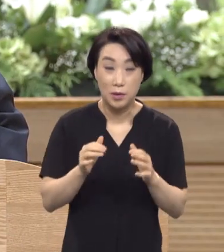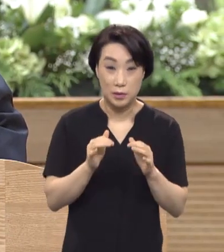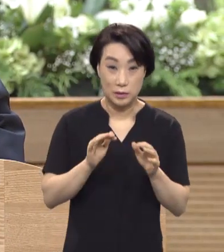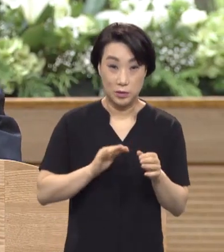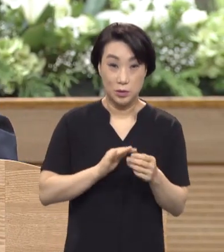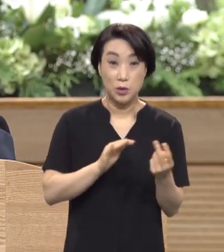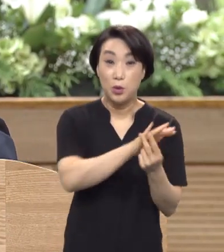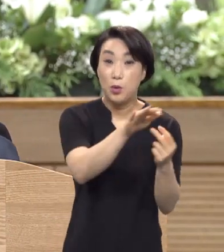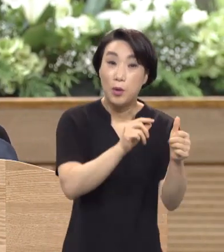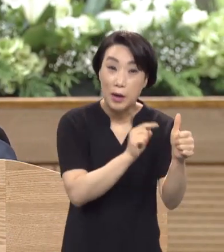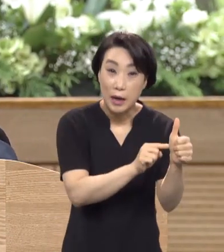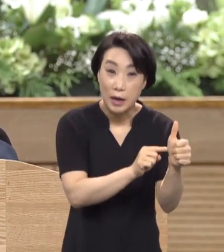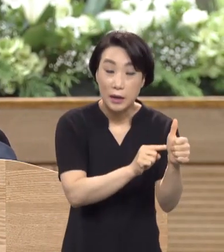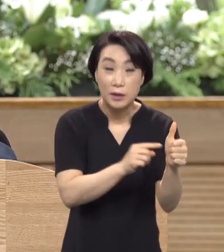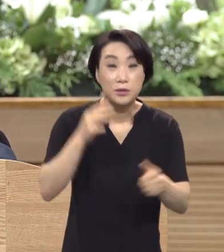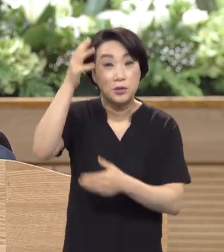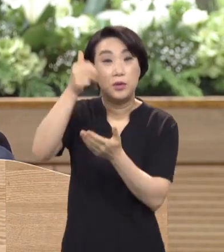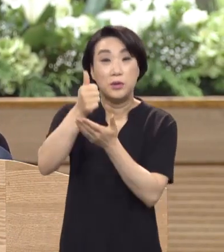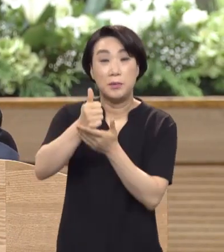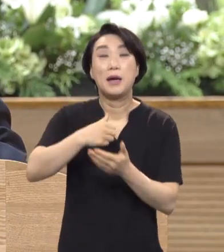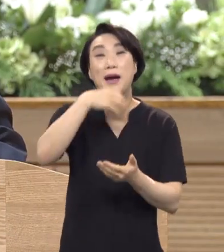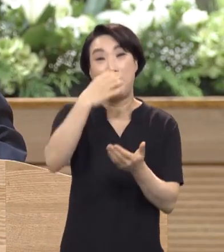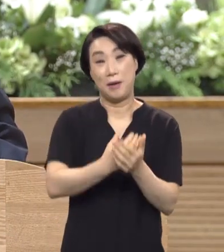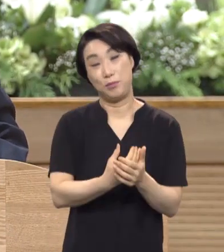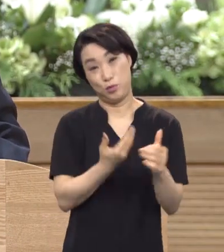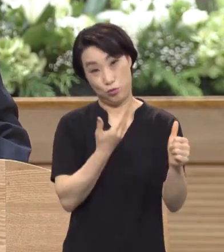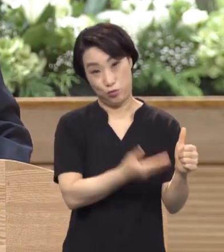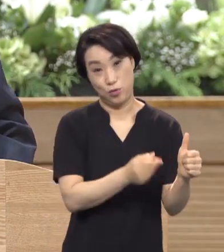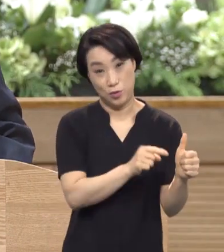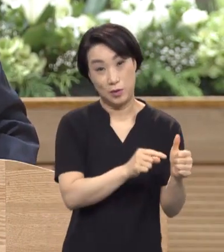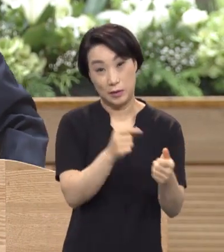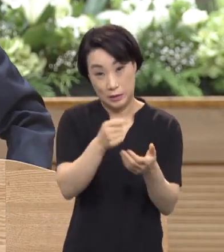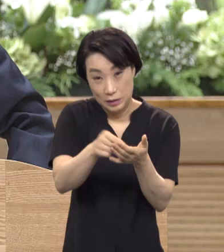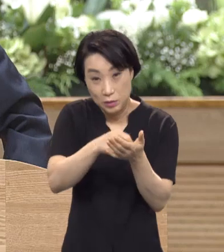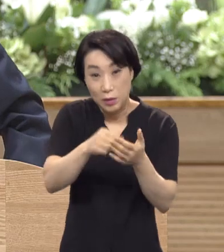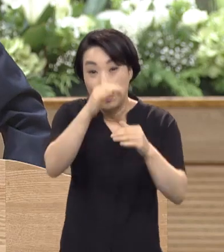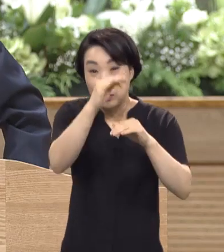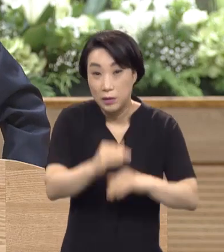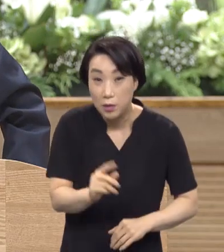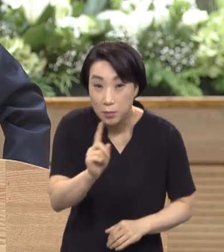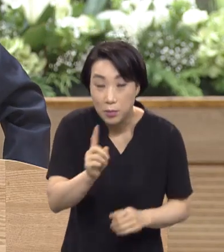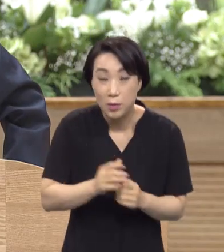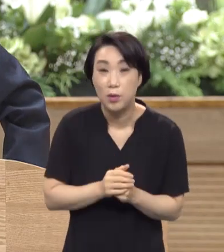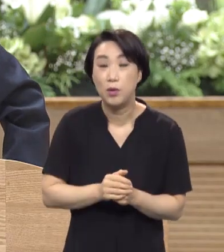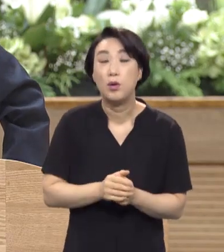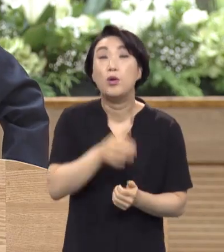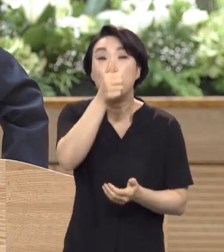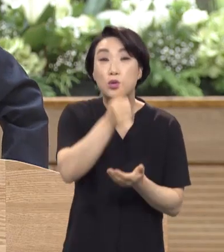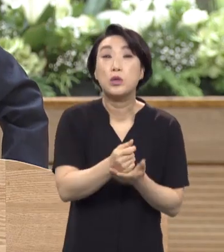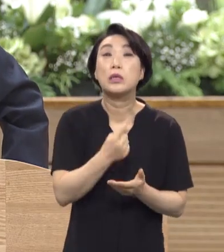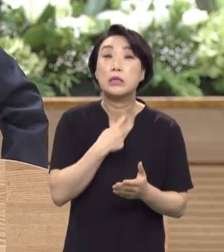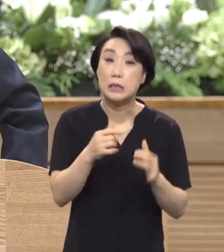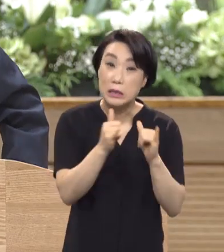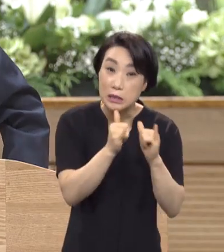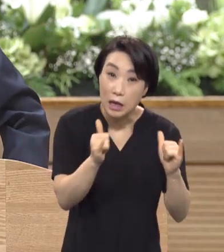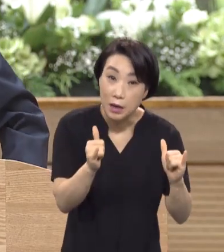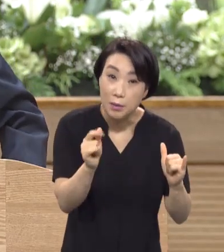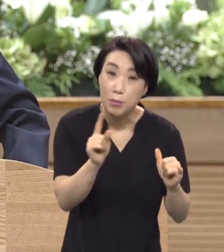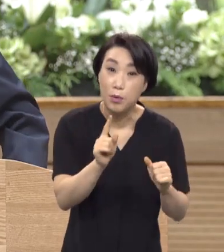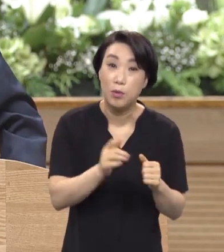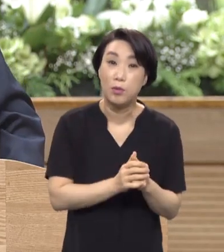요한 사도를 통해서 성령께서 감동해서 기록하기를 죄를 짓는